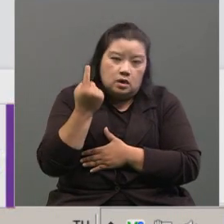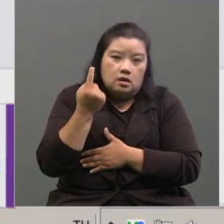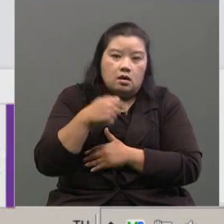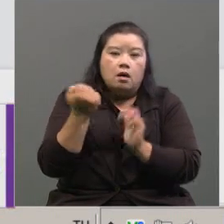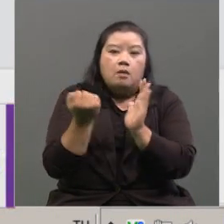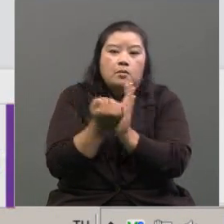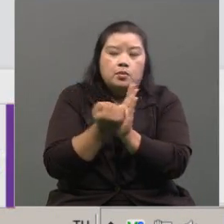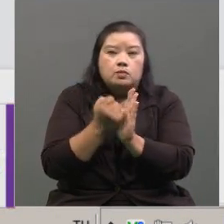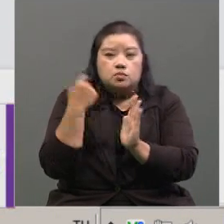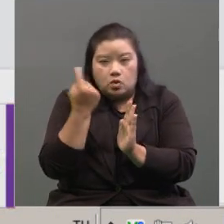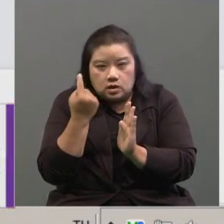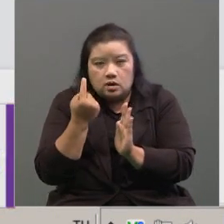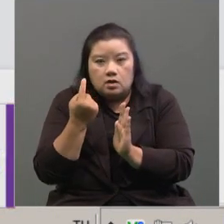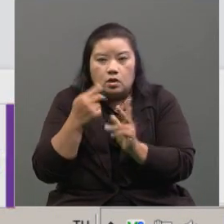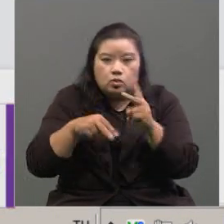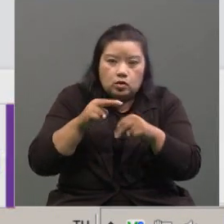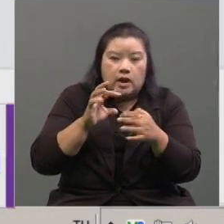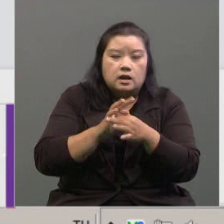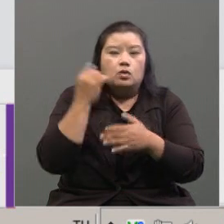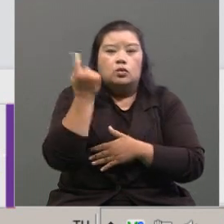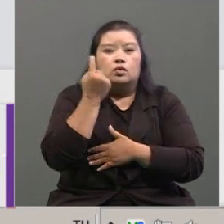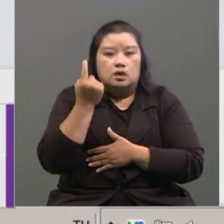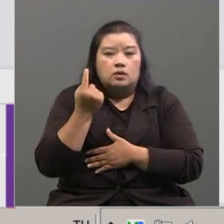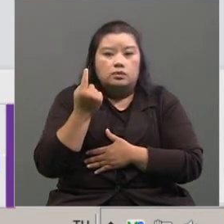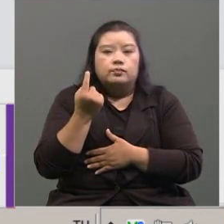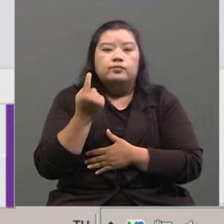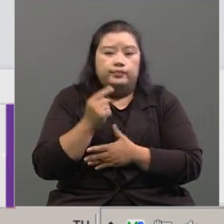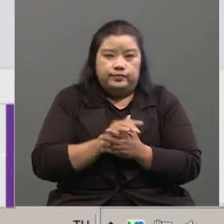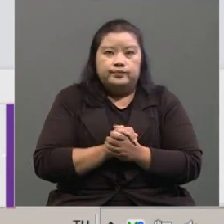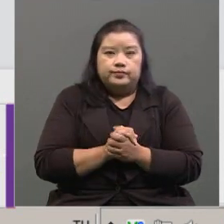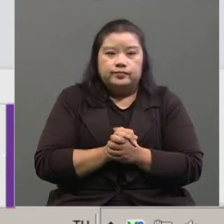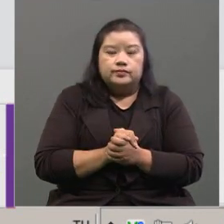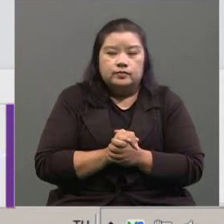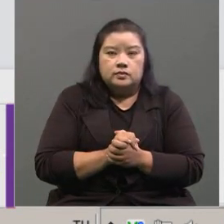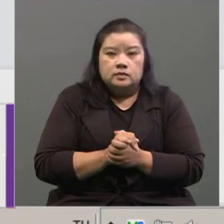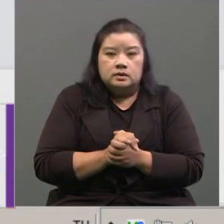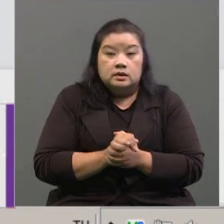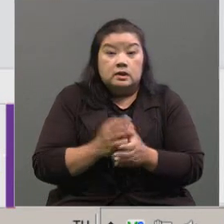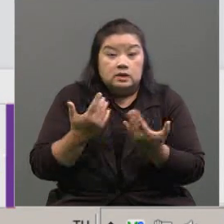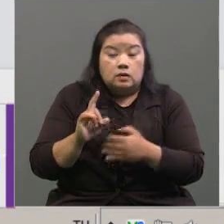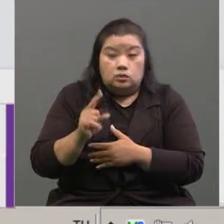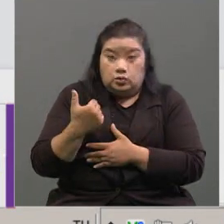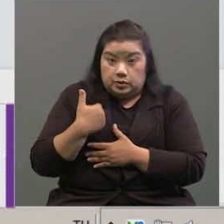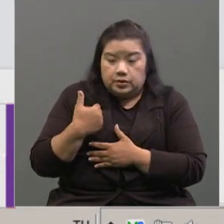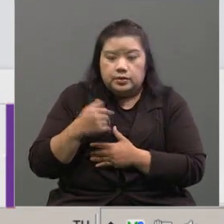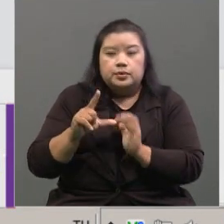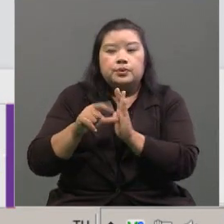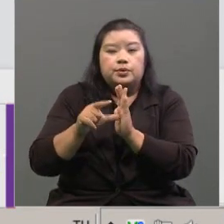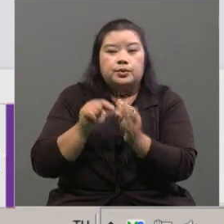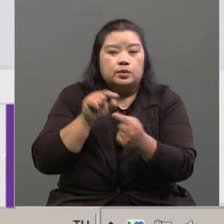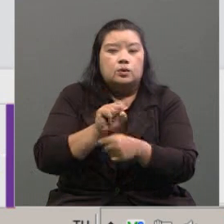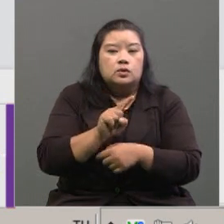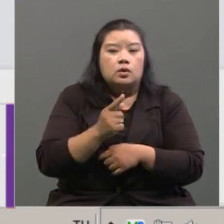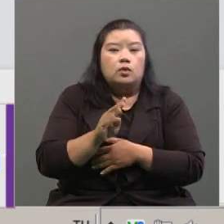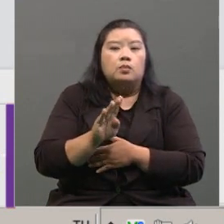ผู้ออกใหนอimerkตระกํากัดูแ่การประกอบธุธกิดนำเที่ยวและ worksheet enquantoนอกจนี้ครัอย่สัการให้เลขา สอขบอร